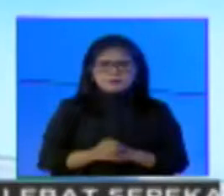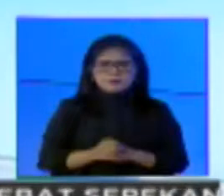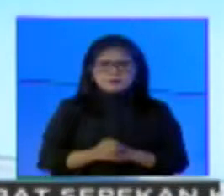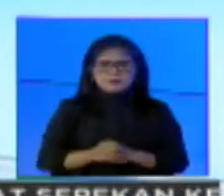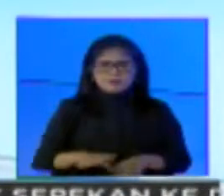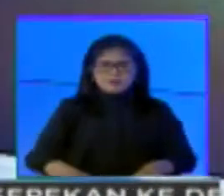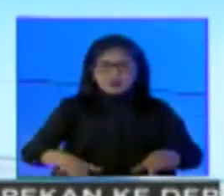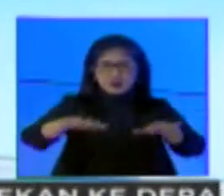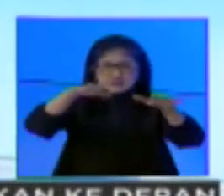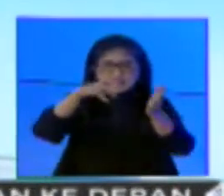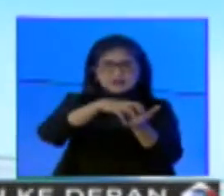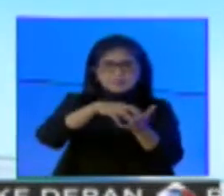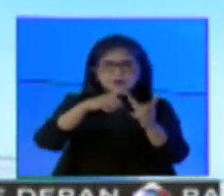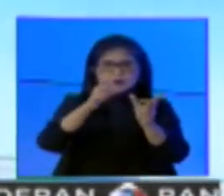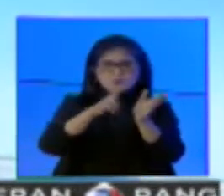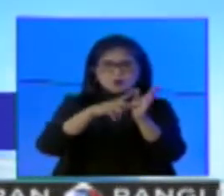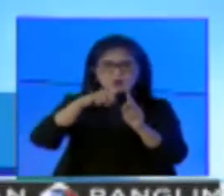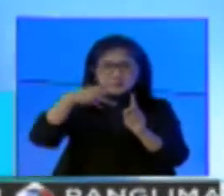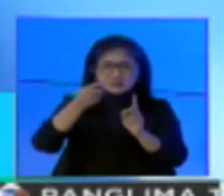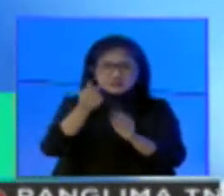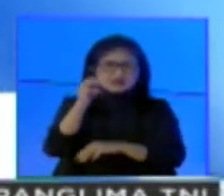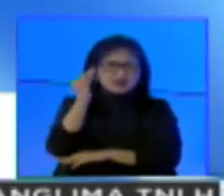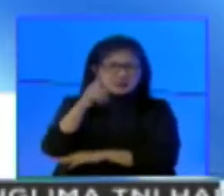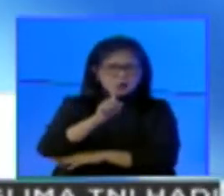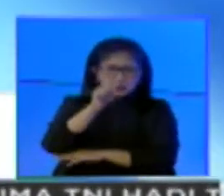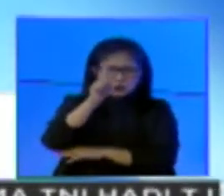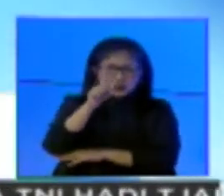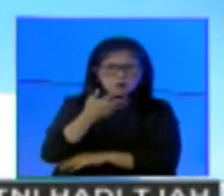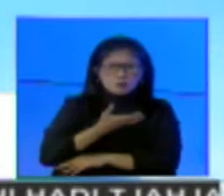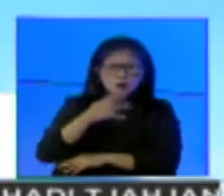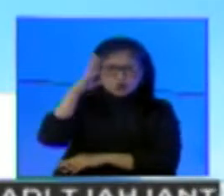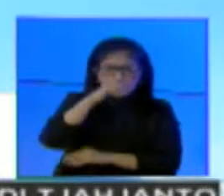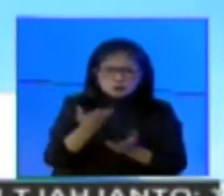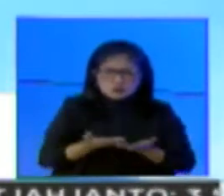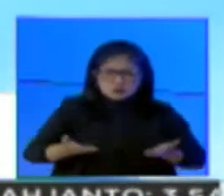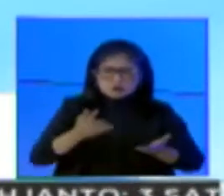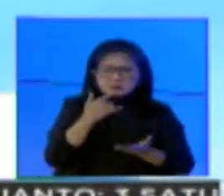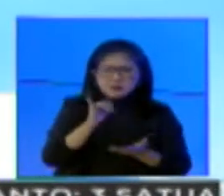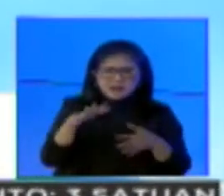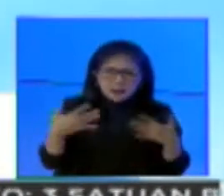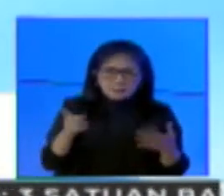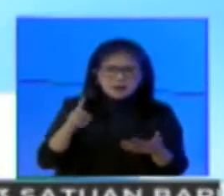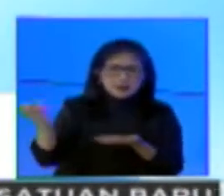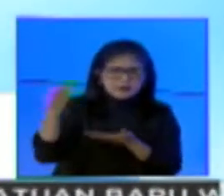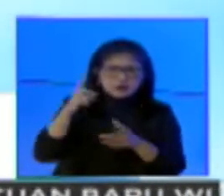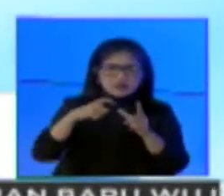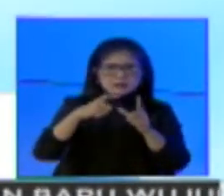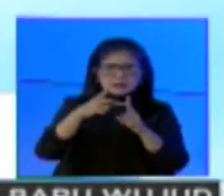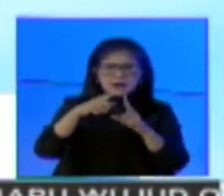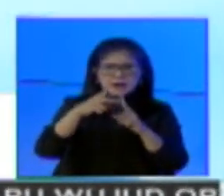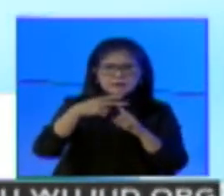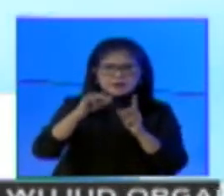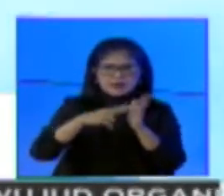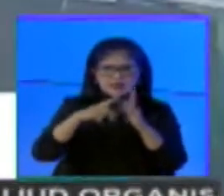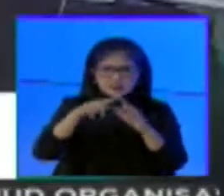Pemirsa, banjir juga terjadi di kawasan Sunter, Jakarta Utara. Dan untuk mengetahui kondisi di sana, kita segera bergabung dengan Syafinas Nasyar di kawasan Sunter,